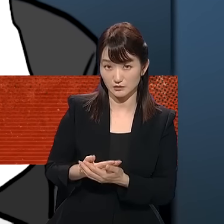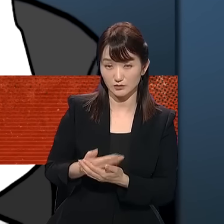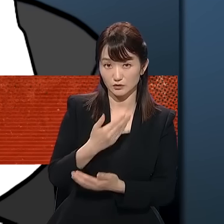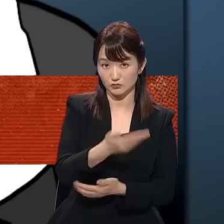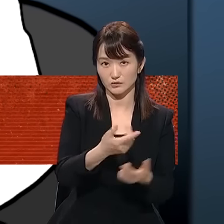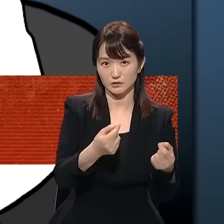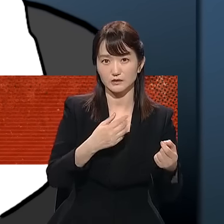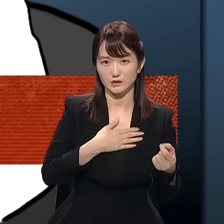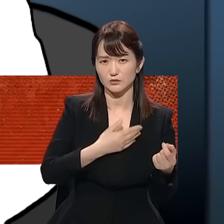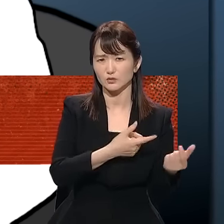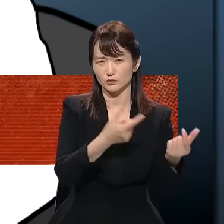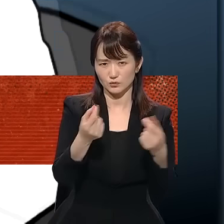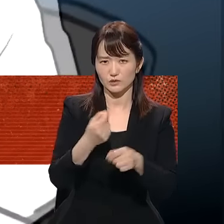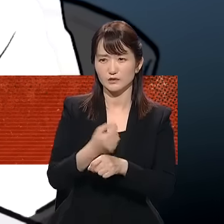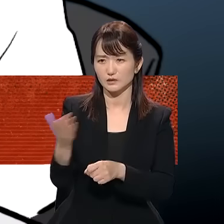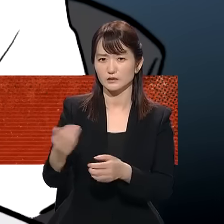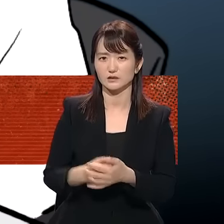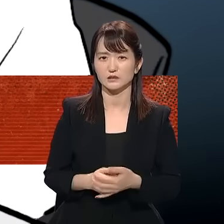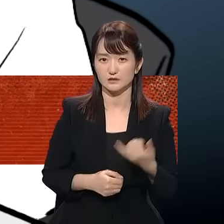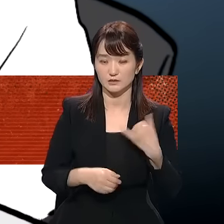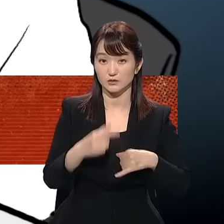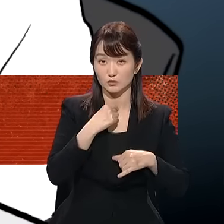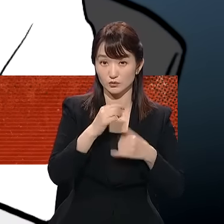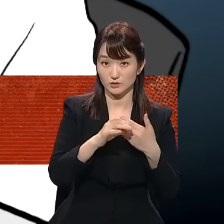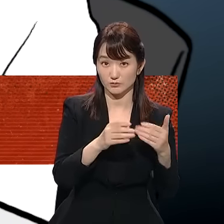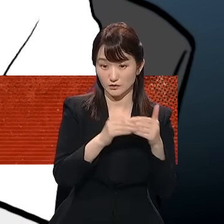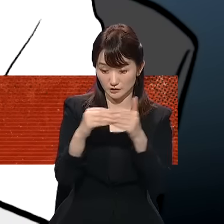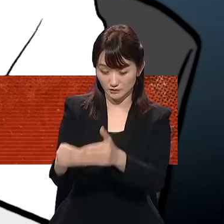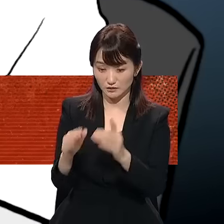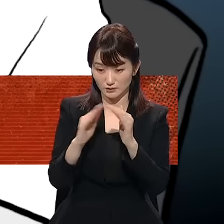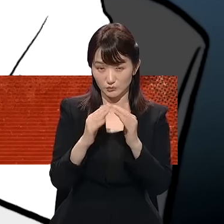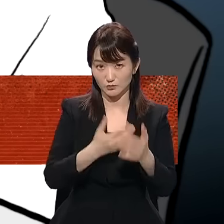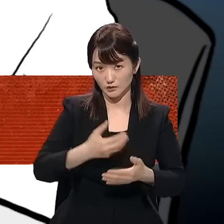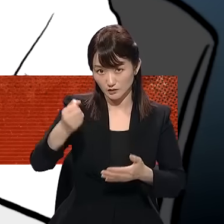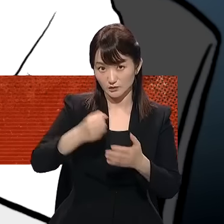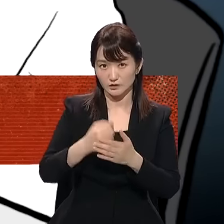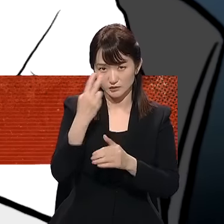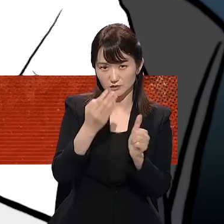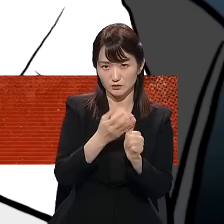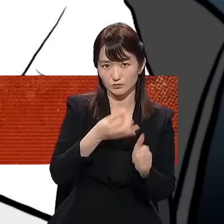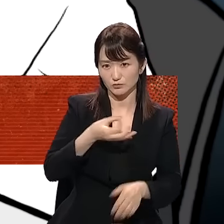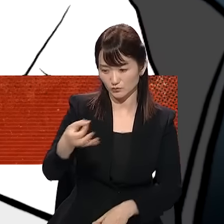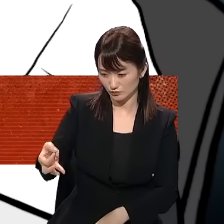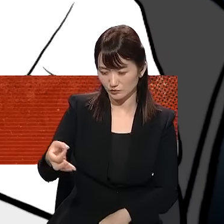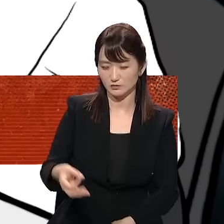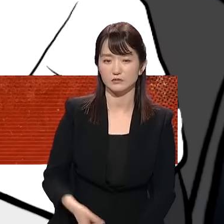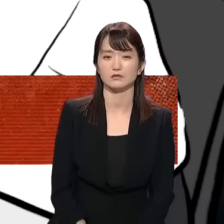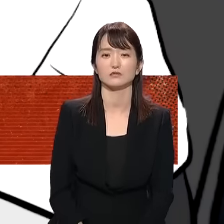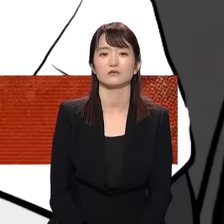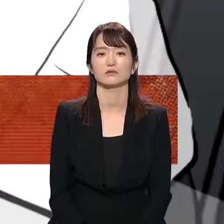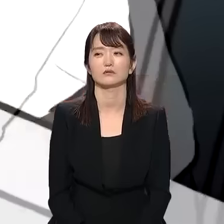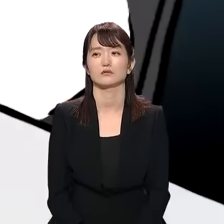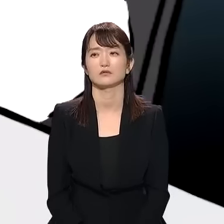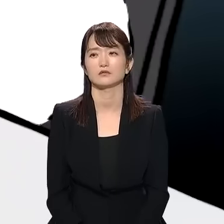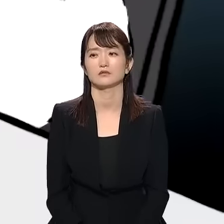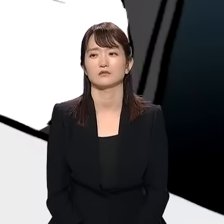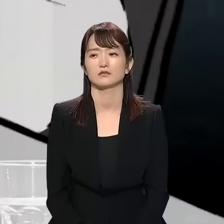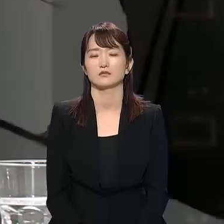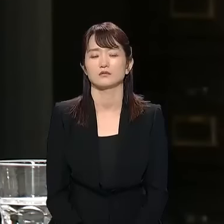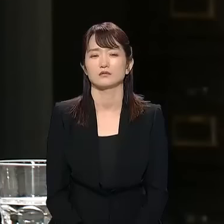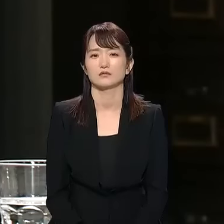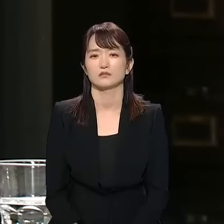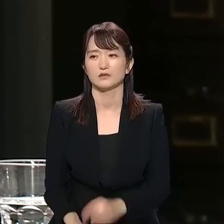다 해 줄게 라면서 애들 원하면 데려가라 집도 가져가고 양육비도 보내주겠다 이렇게 나왔다고 합니다 아 이게